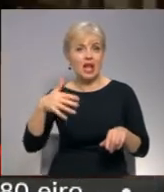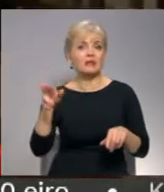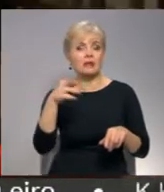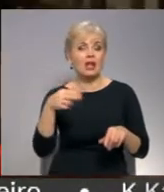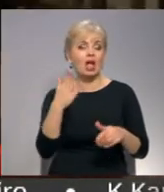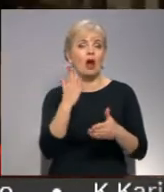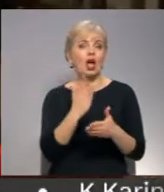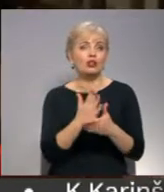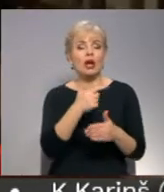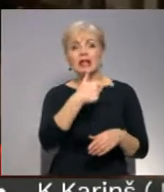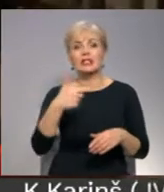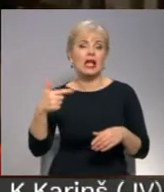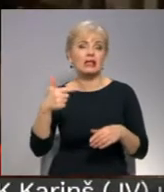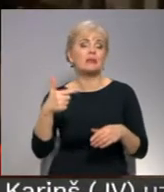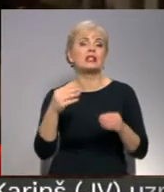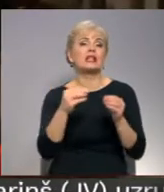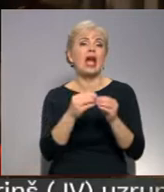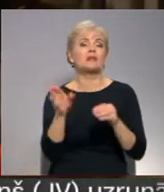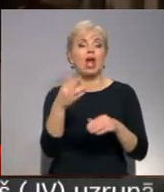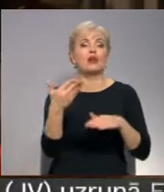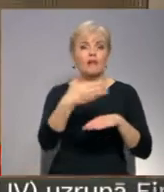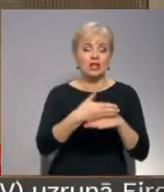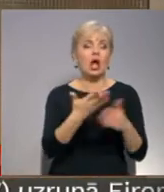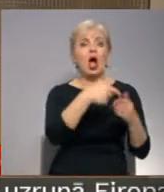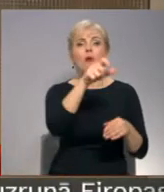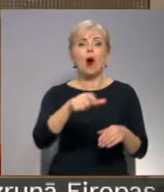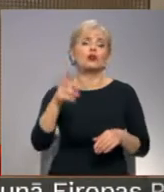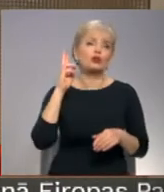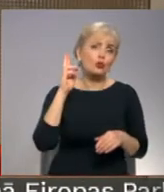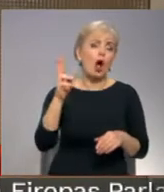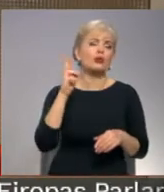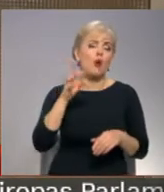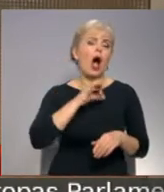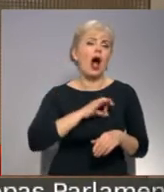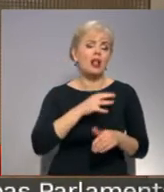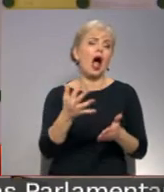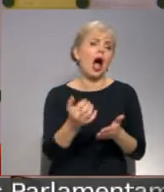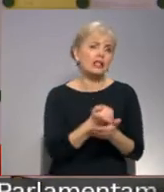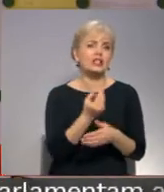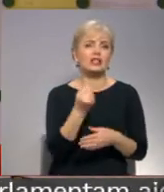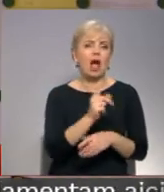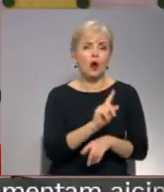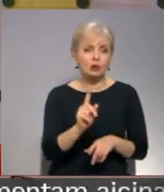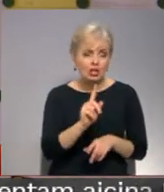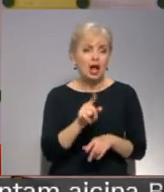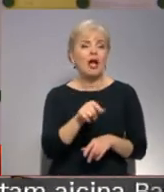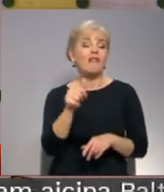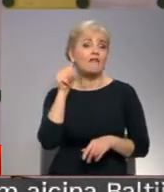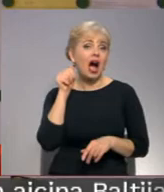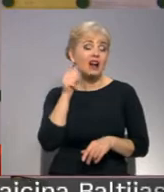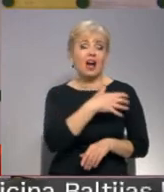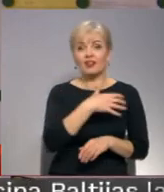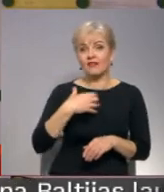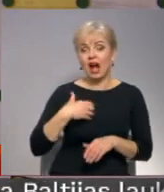esošo 710 eiro vietā. Politiķi sola, nauda algām esot atrasta. Te gan jāpiebilst, ka vēl vakar